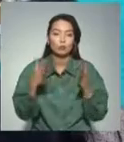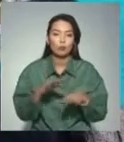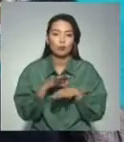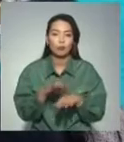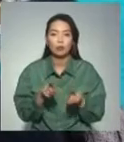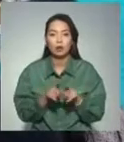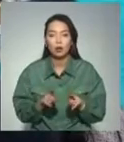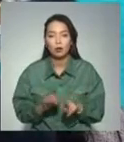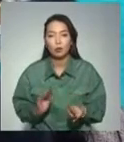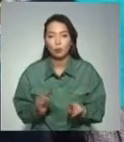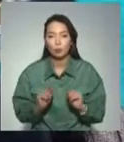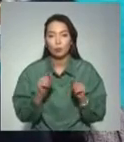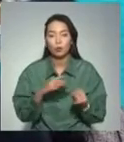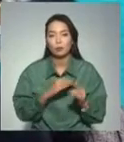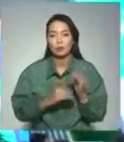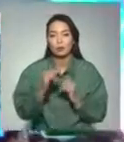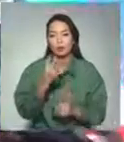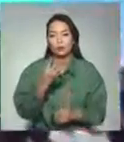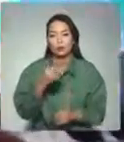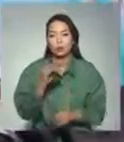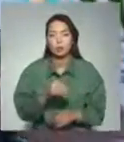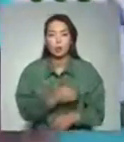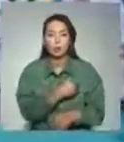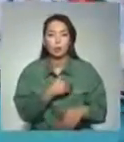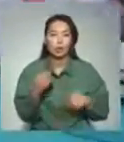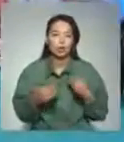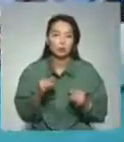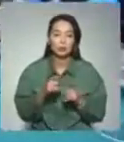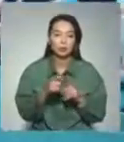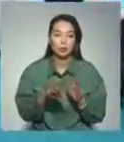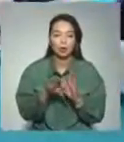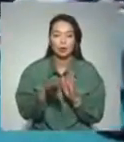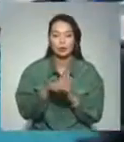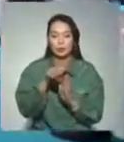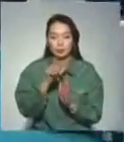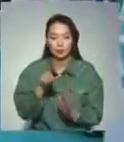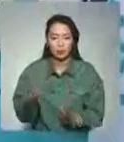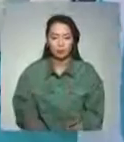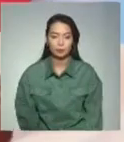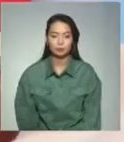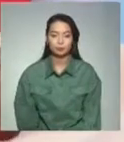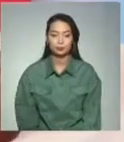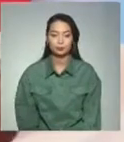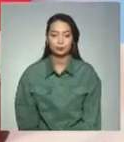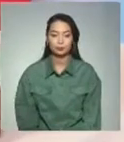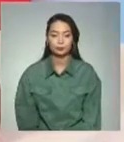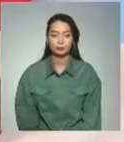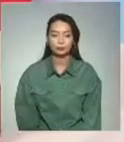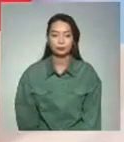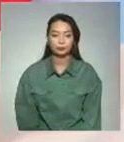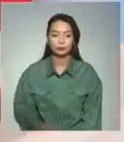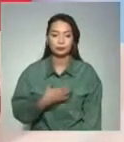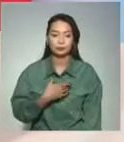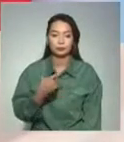выше в ходе компании поступило выше 40 тысяч пожеланий и предложений от Избирателей наши